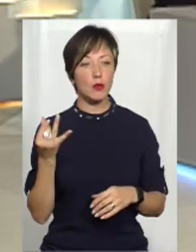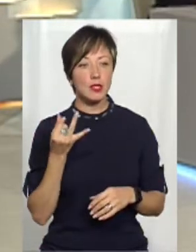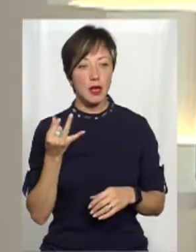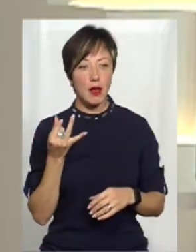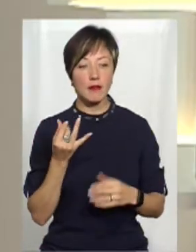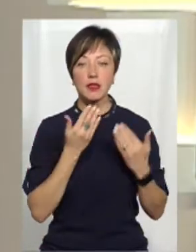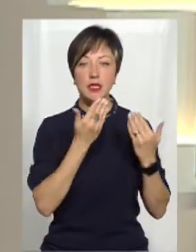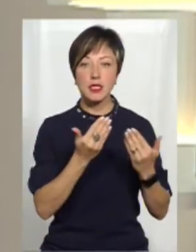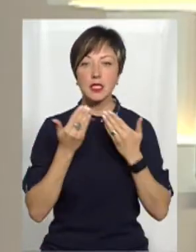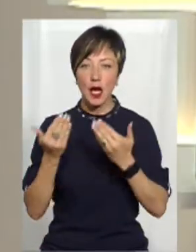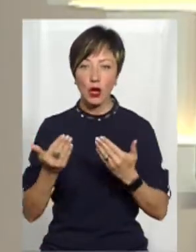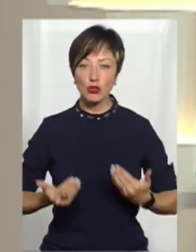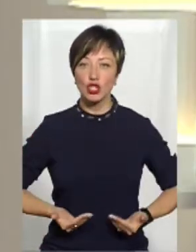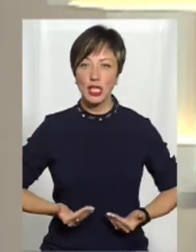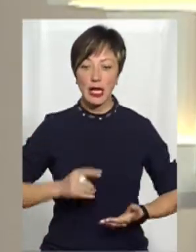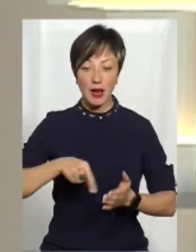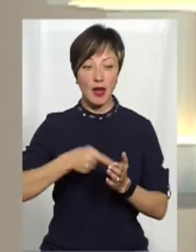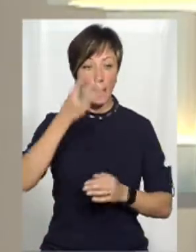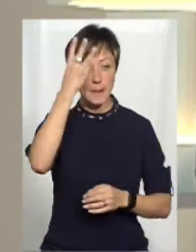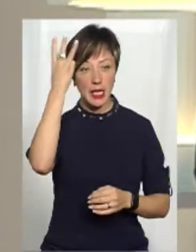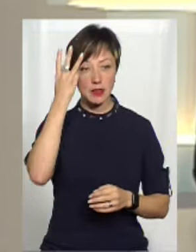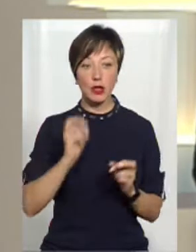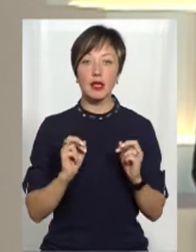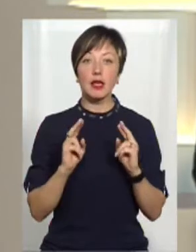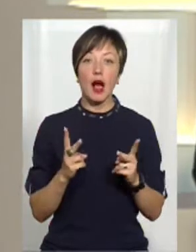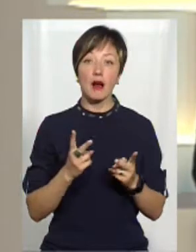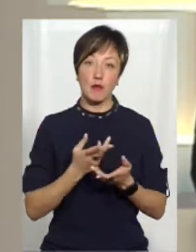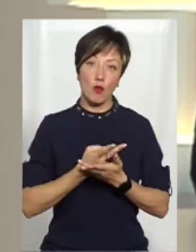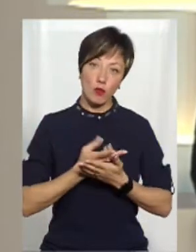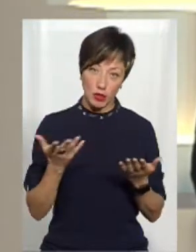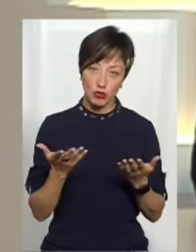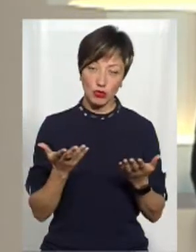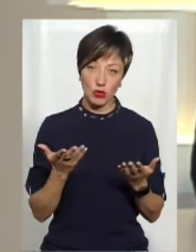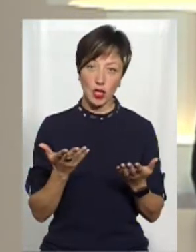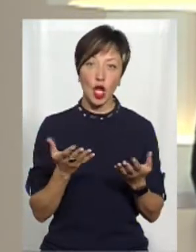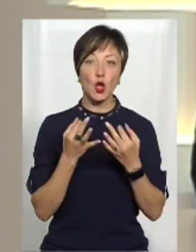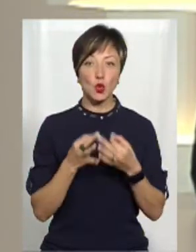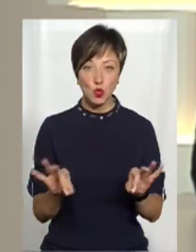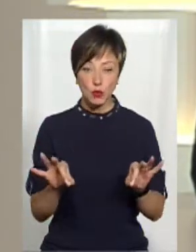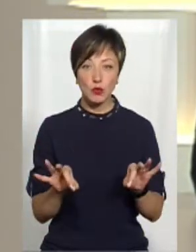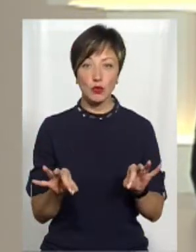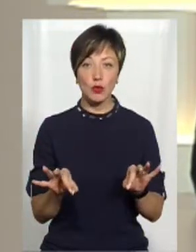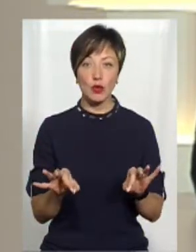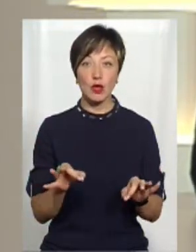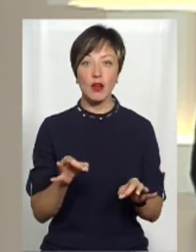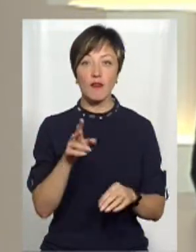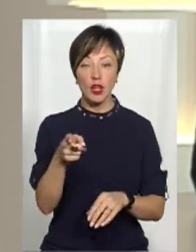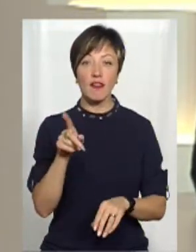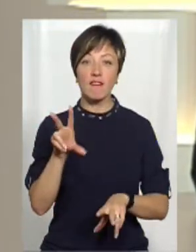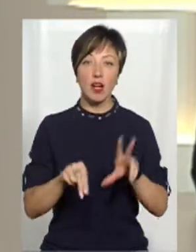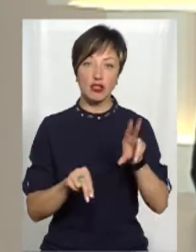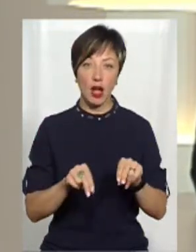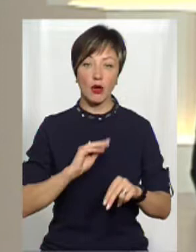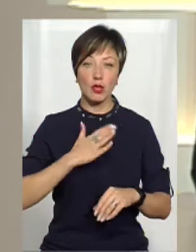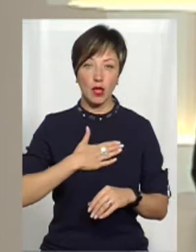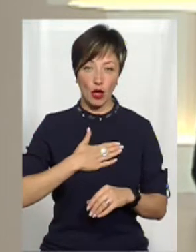у жителів Хмельницького, наскільки публічною і доступною вони